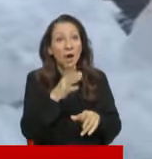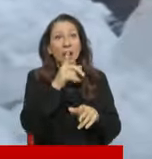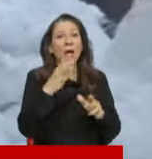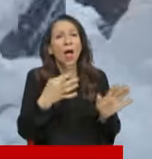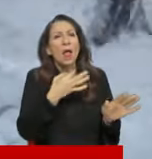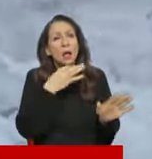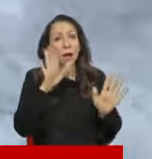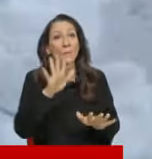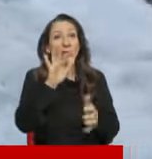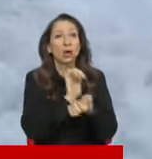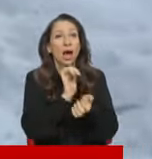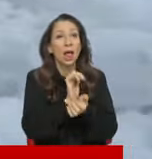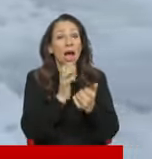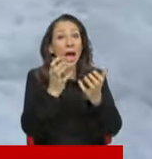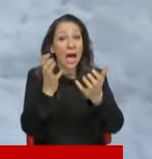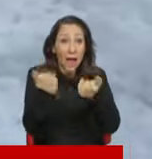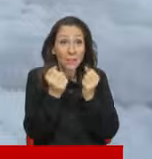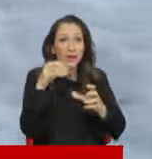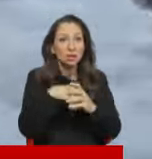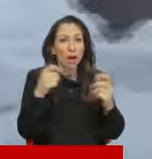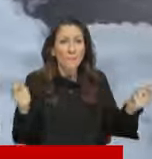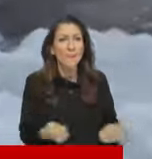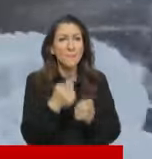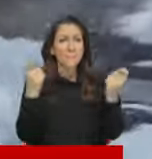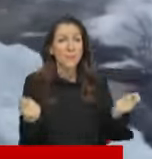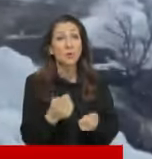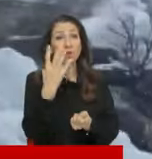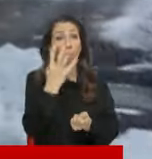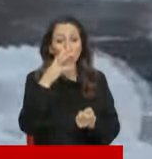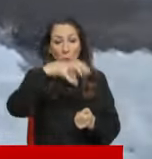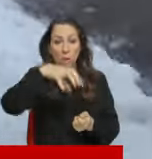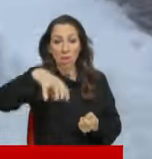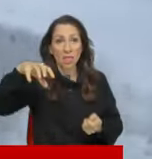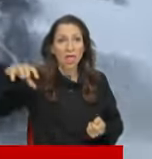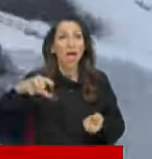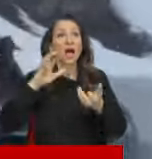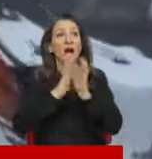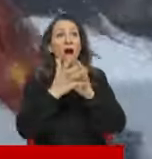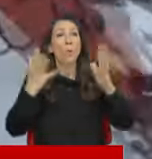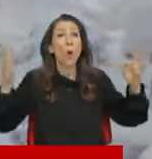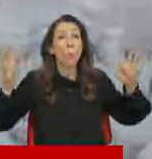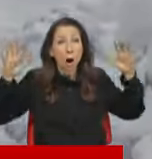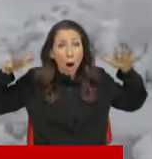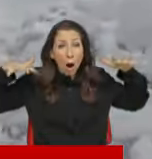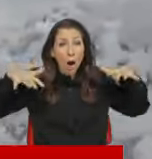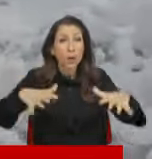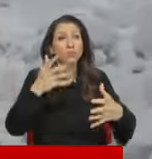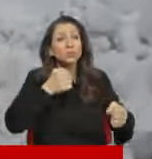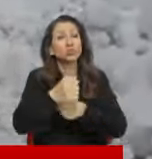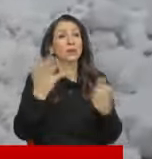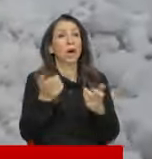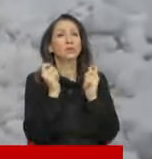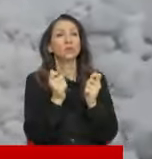mahsur kalan beş aileye ulaşmak için çabalayan ekiplerin yoluna dört bölgede çığ düştü mücadele daha da Çetin hale